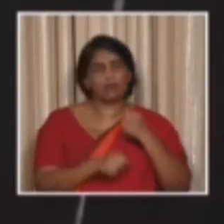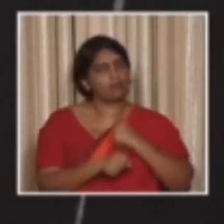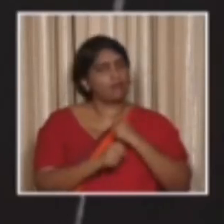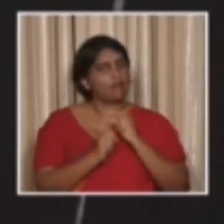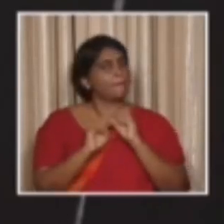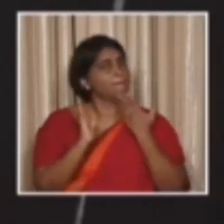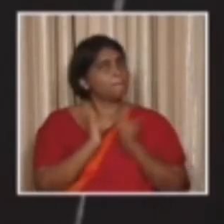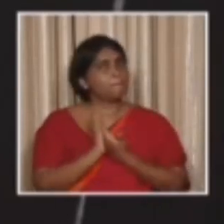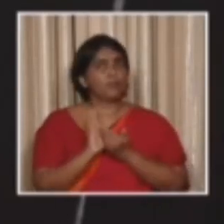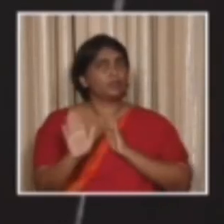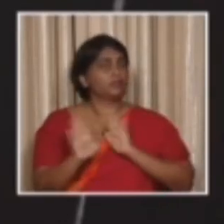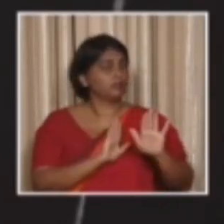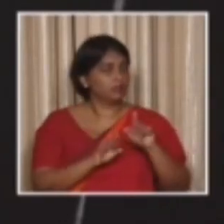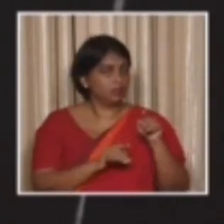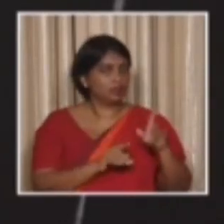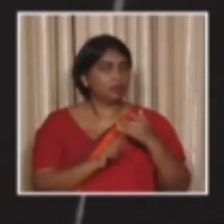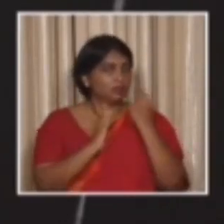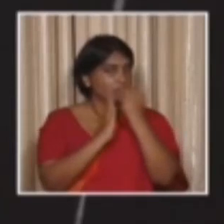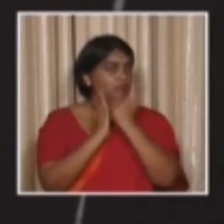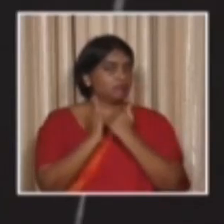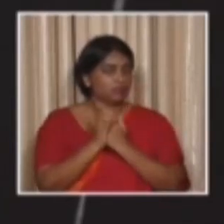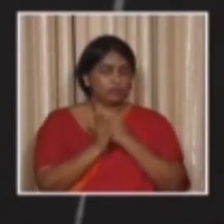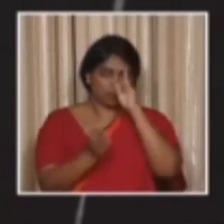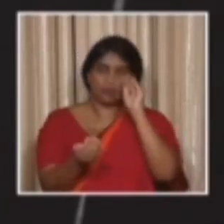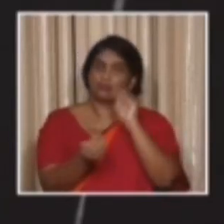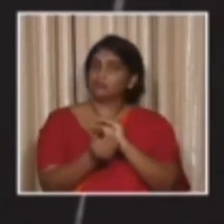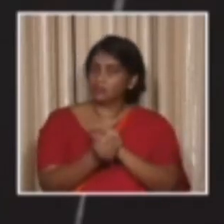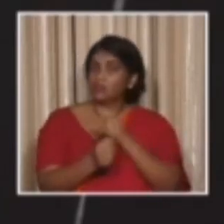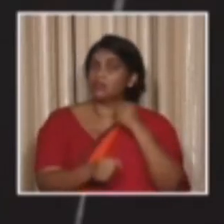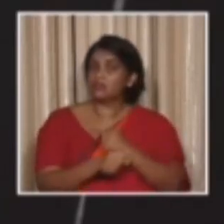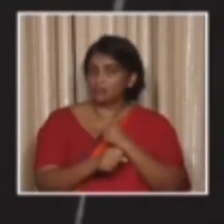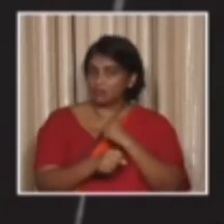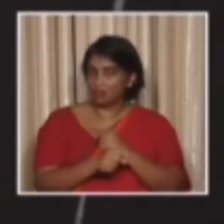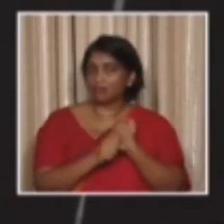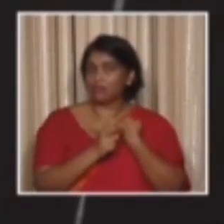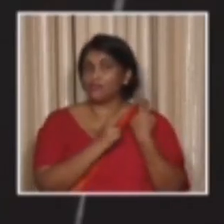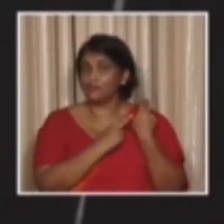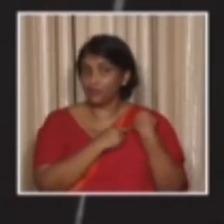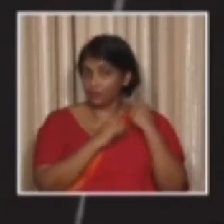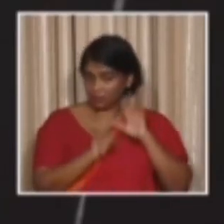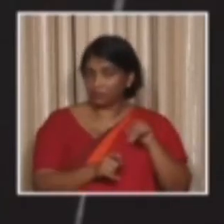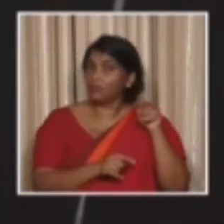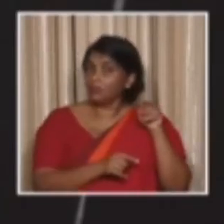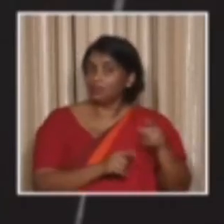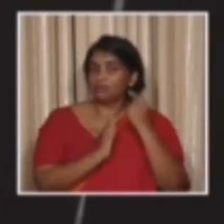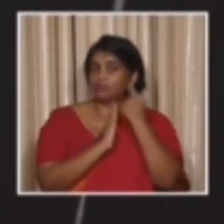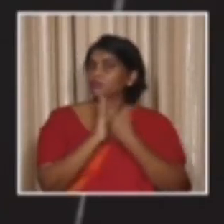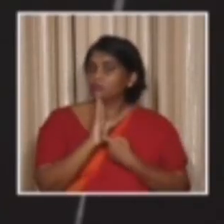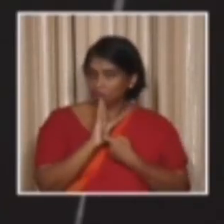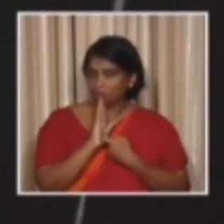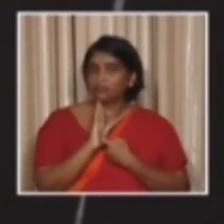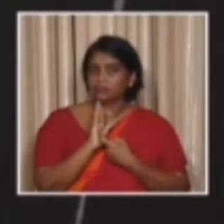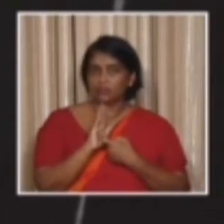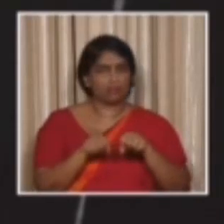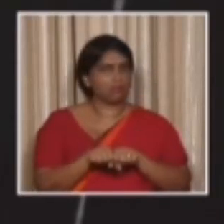நாட்டின் சுகாதாரத்துறை நெருக்கடியை எதிர்கொண்டுள்ள நிலையில் சுகாதாரத்துறை அமைச்சர் கெஹர்லிய ரம்புக்வெல்லவுக்கு